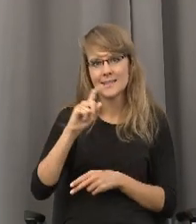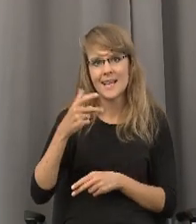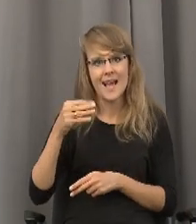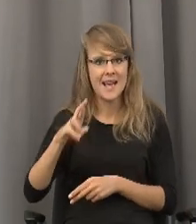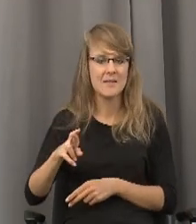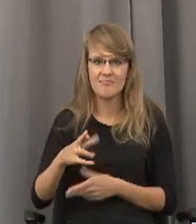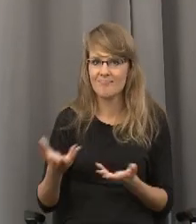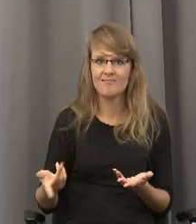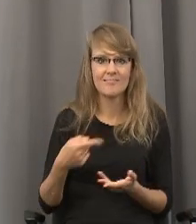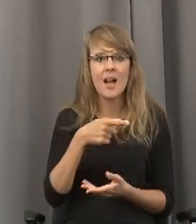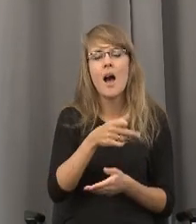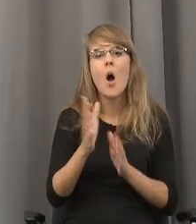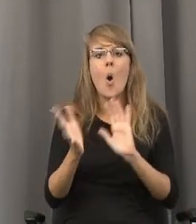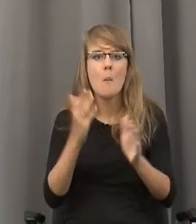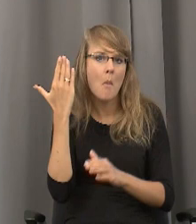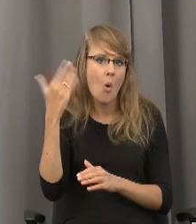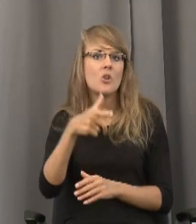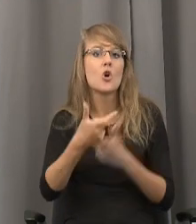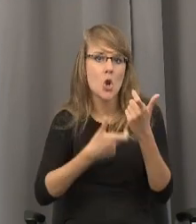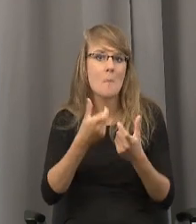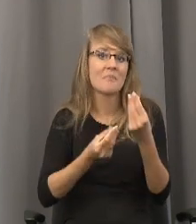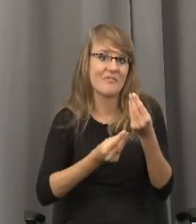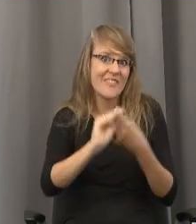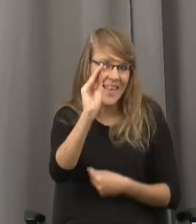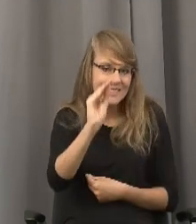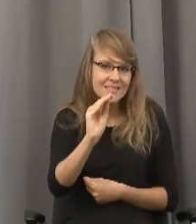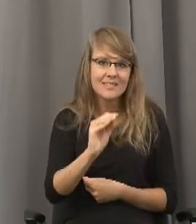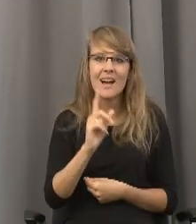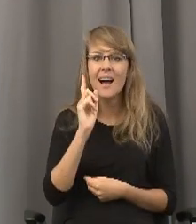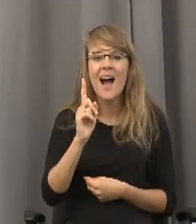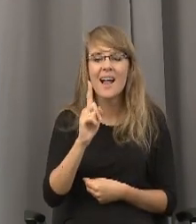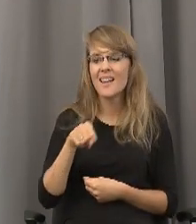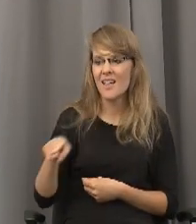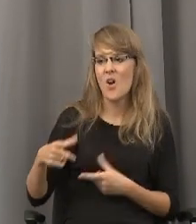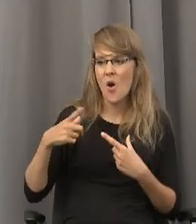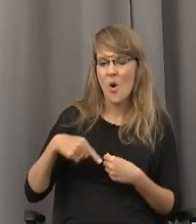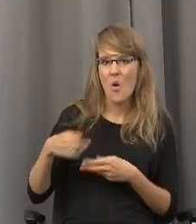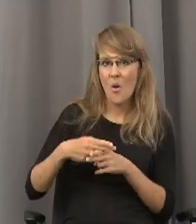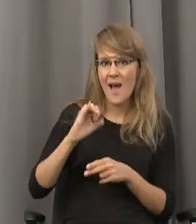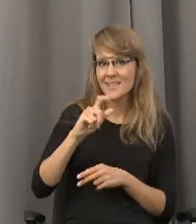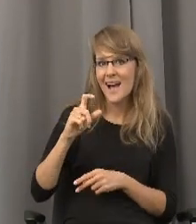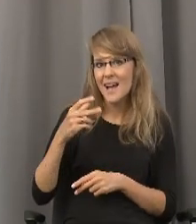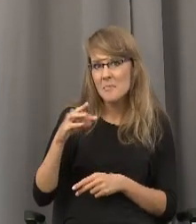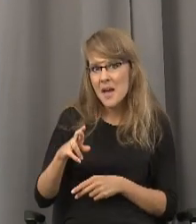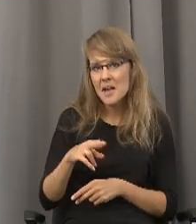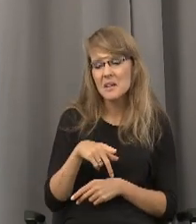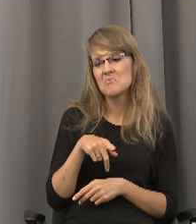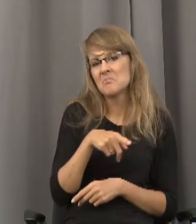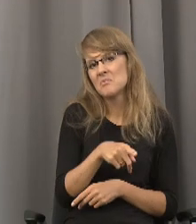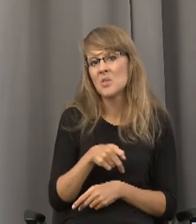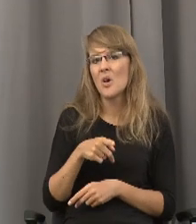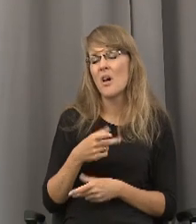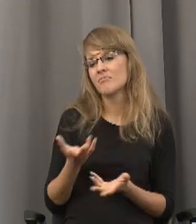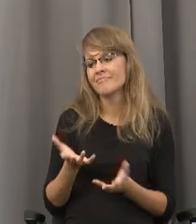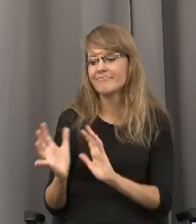środowiska. Opieka społeczna robi więcej, lecz i tutaj z osobami z chorobą Alzheimera postępowano głównie tak jak z osobami